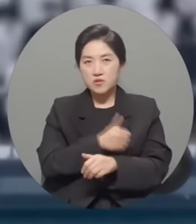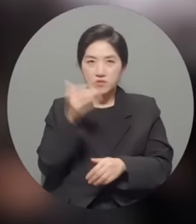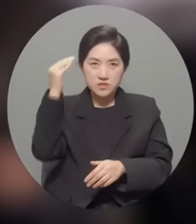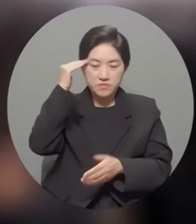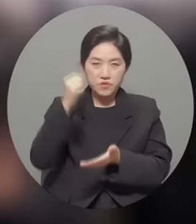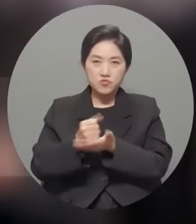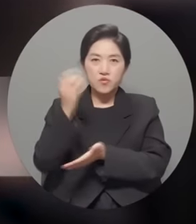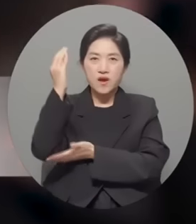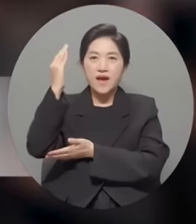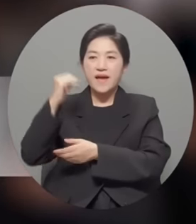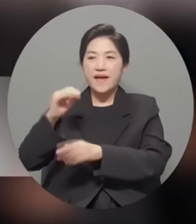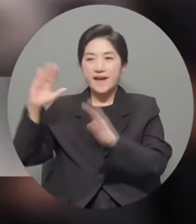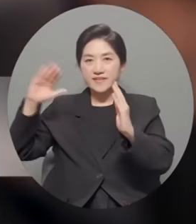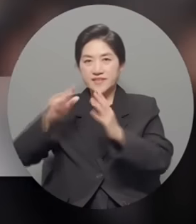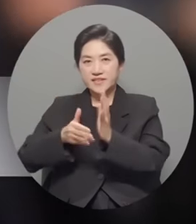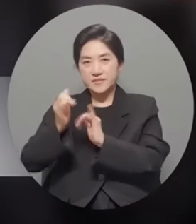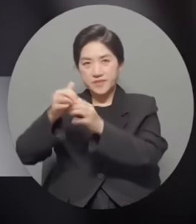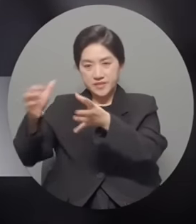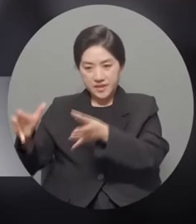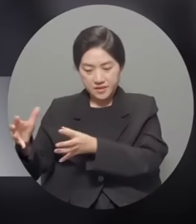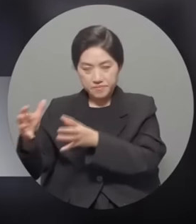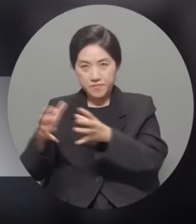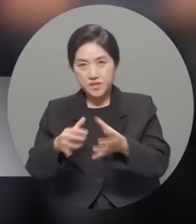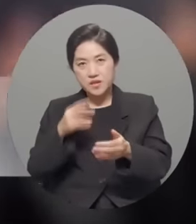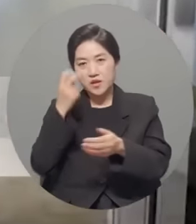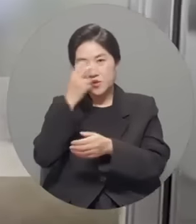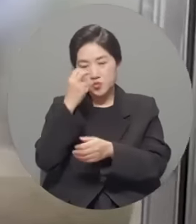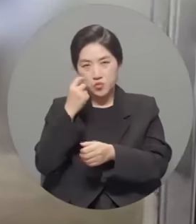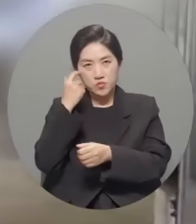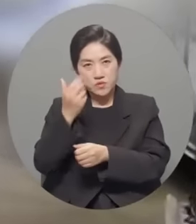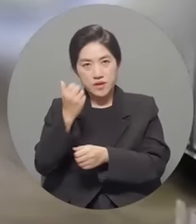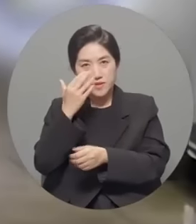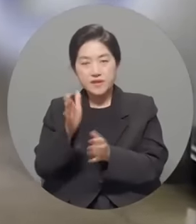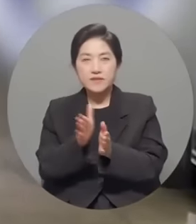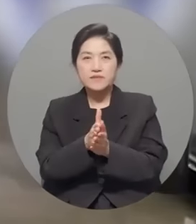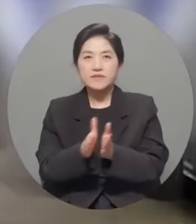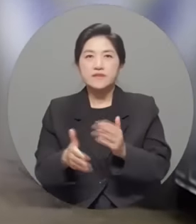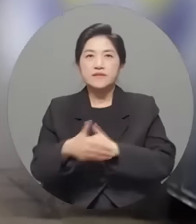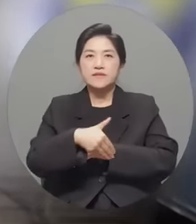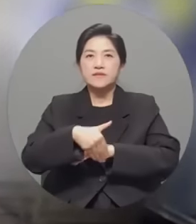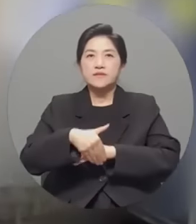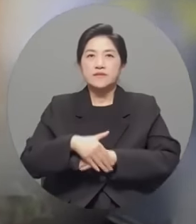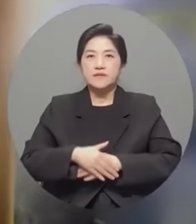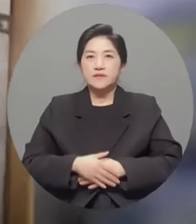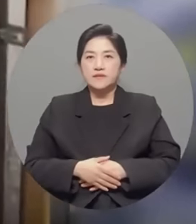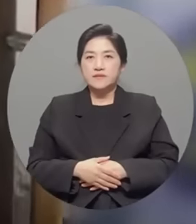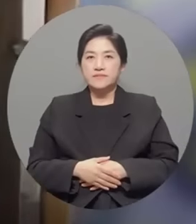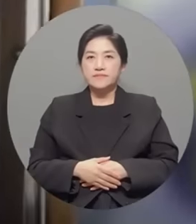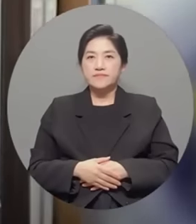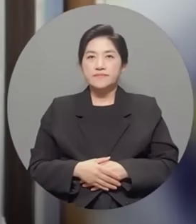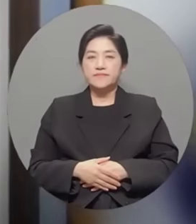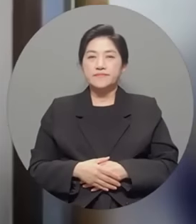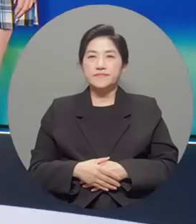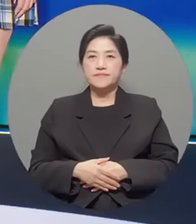주장한 학생과 시민단체를 상대로 조사를 시작할 계획입니다. MBC 뉴스 이문현입니다.